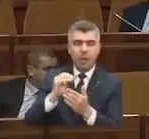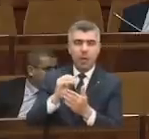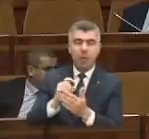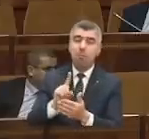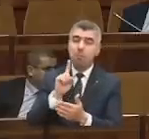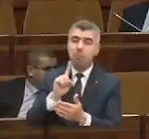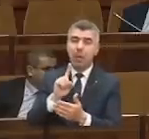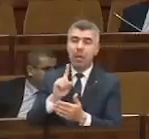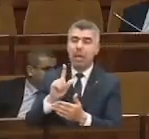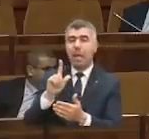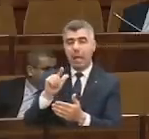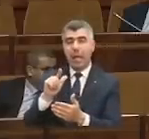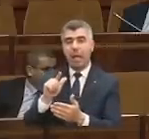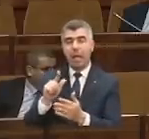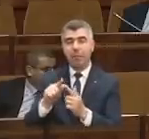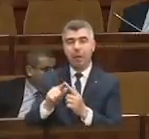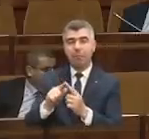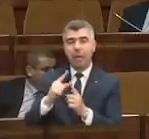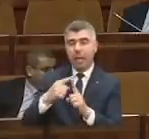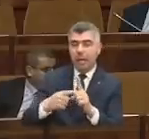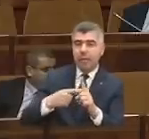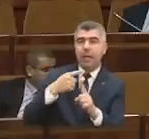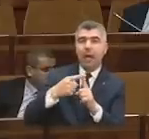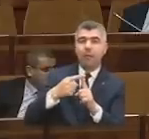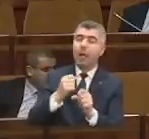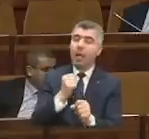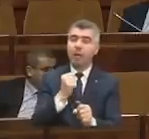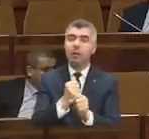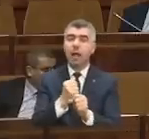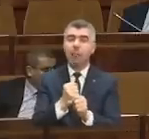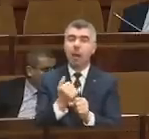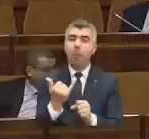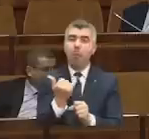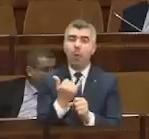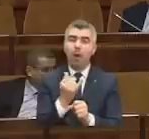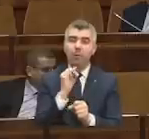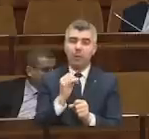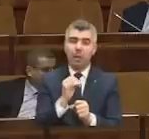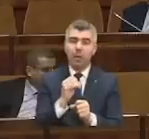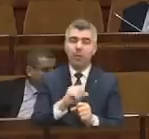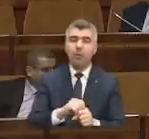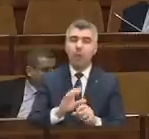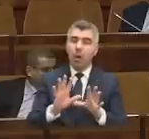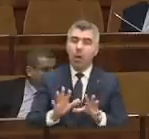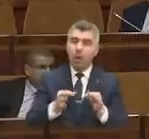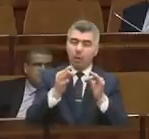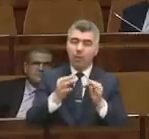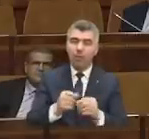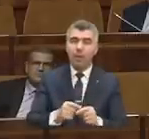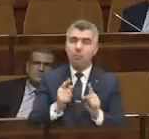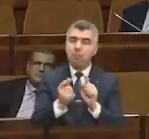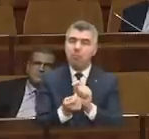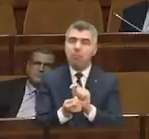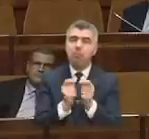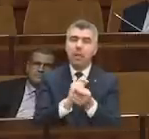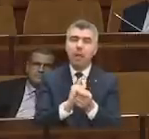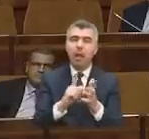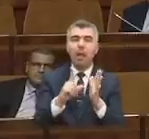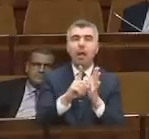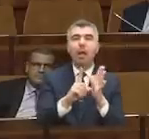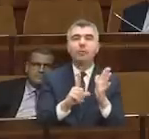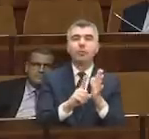ان هناك عمل اضافي يجب اقراره لمعالجه ما يلي اعاده النظر في النظام الاساسي